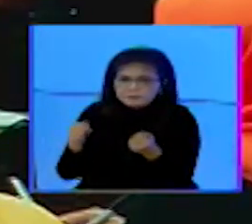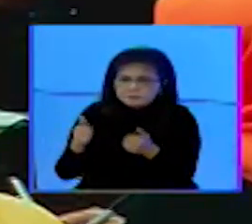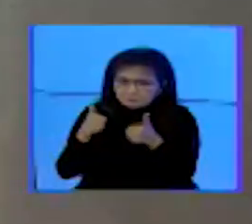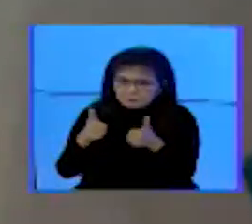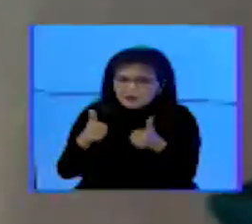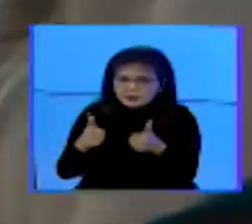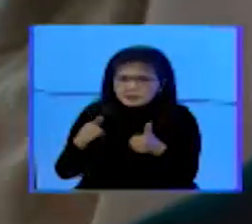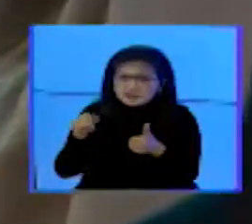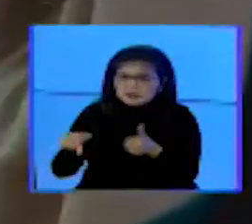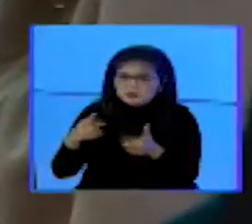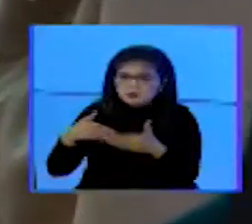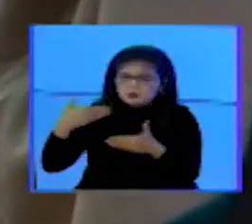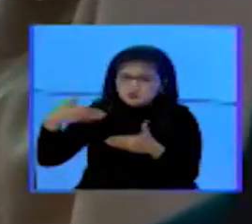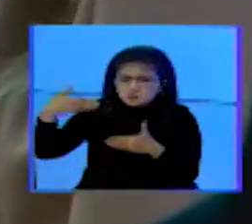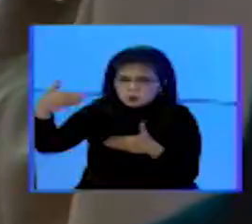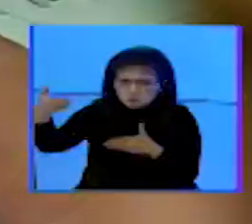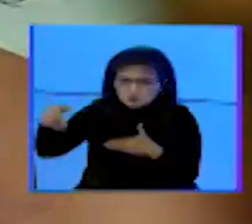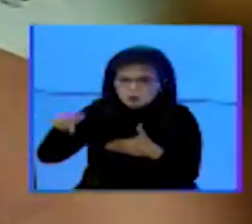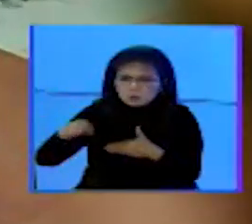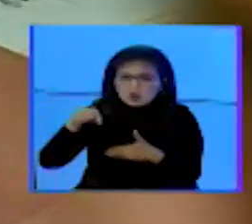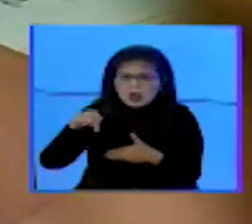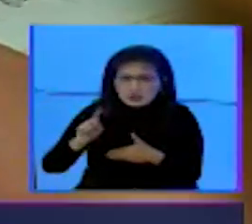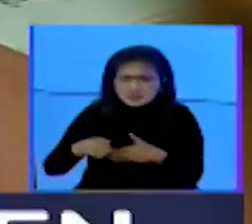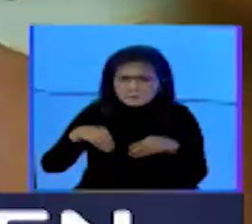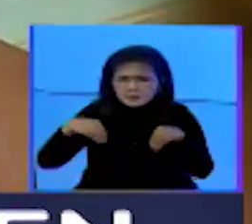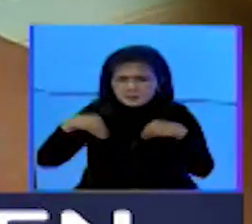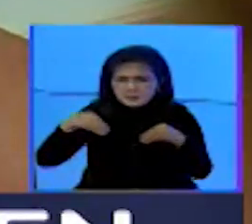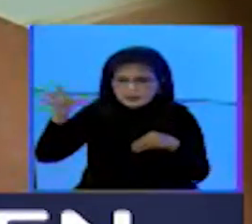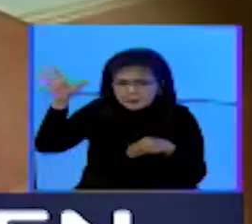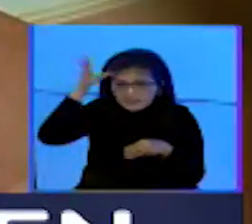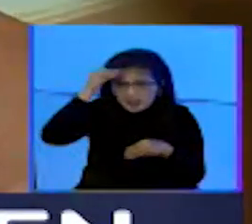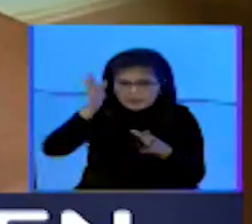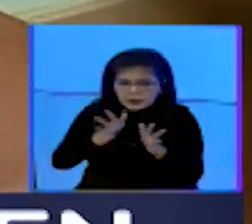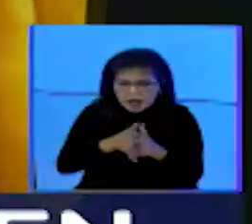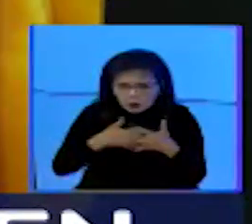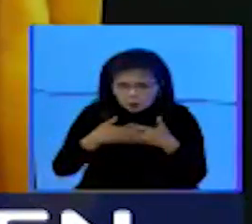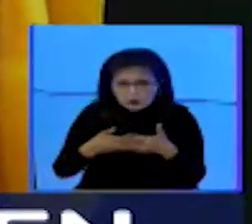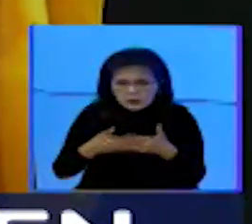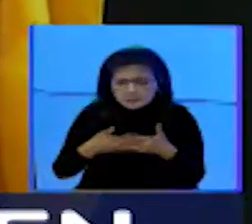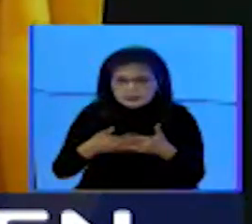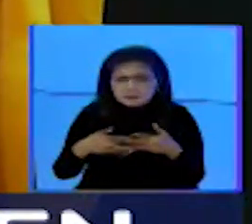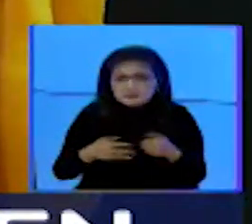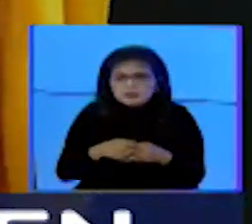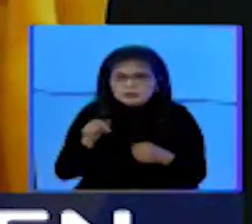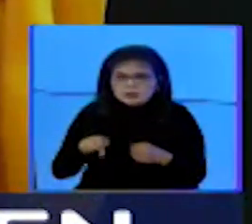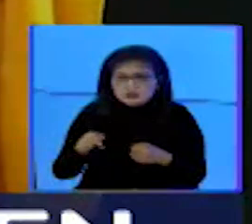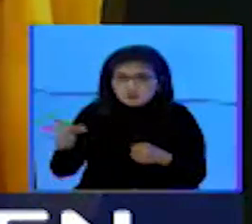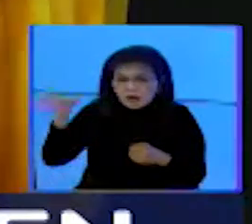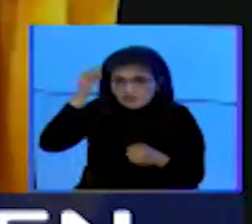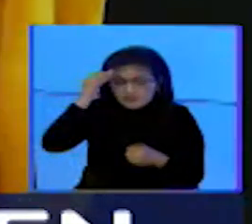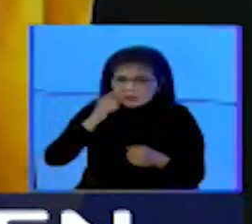semakin istiqomah. Di sini juga kan ada materi penghafal Al-Quran, ya. Metode beliau itu menghafal cepat-cepat dengan